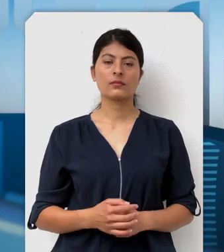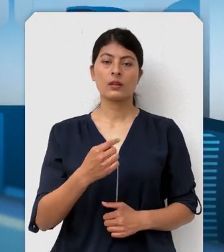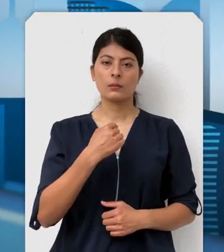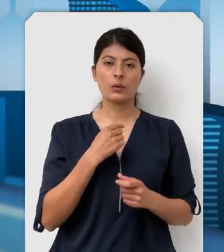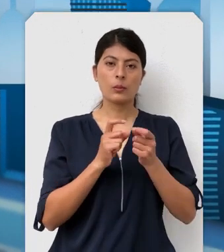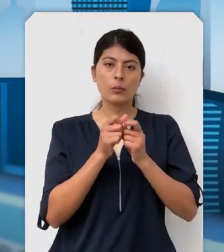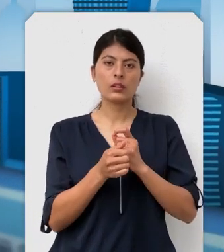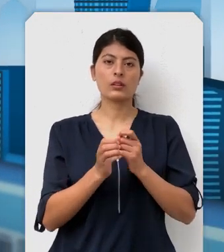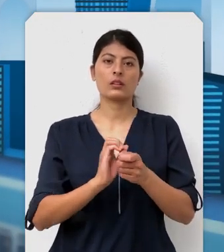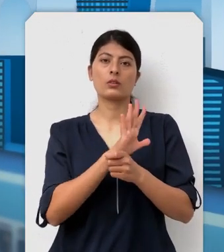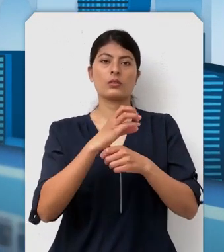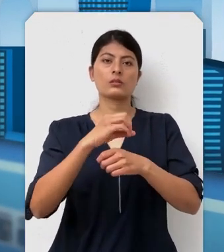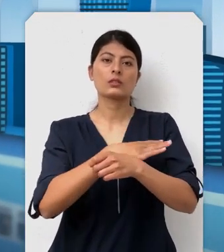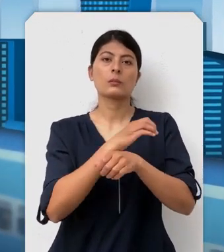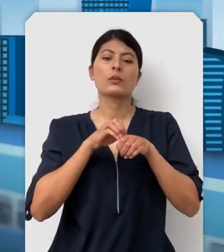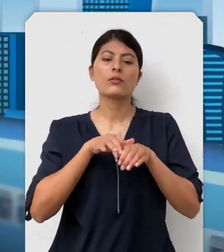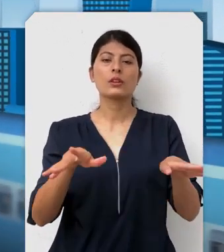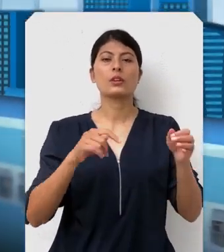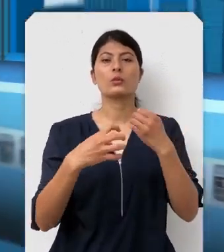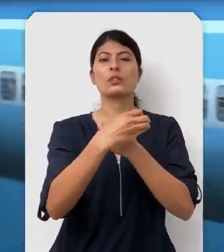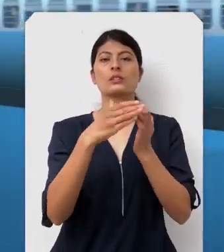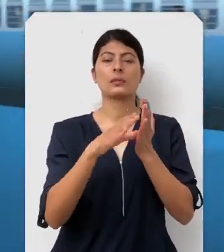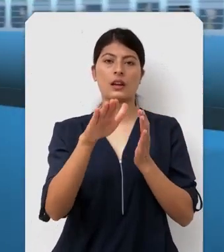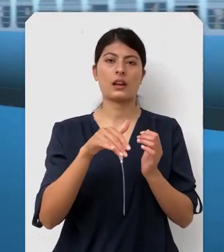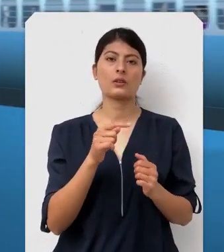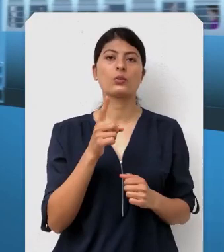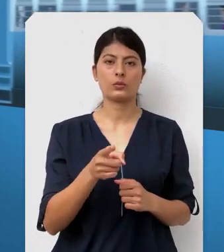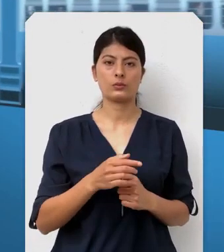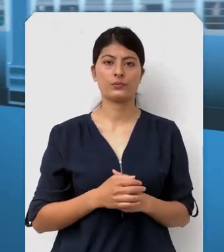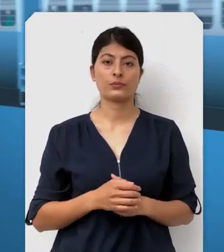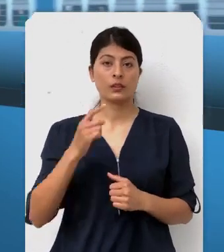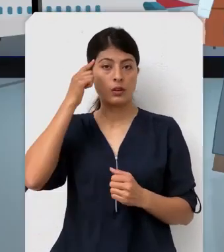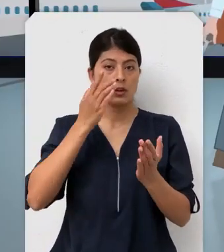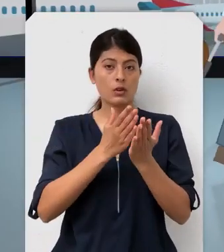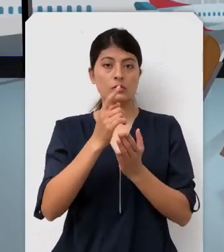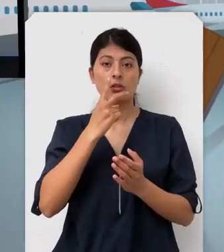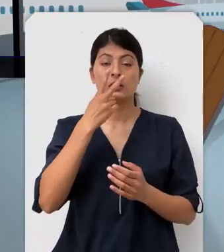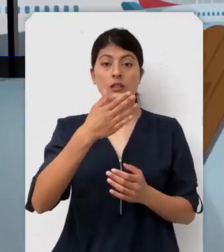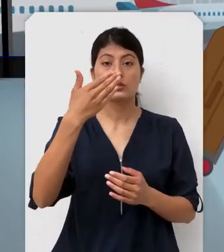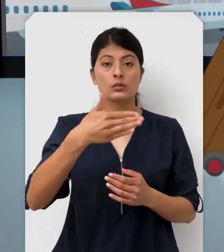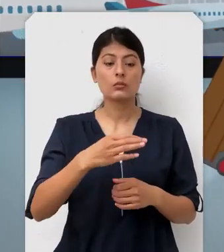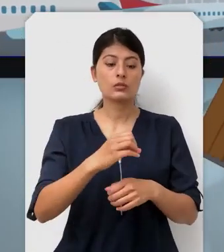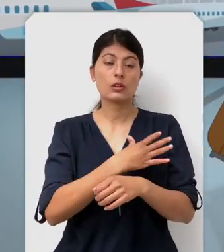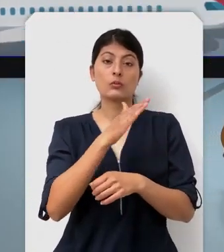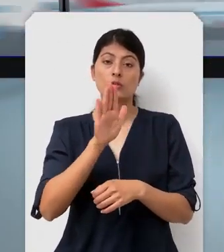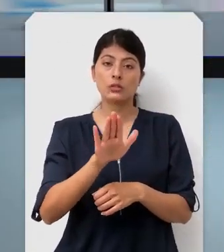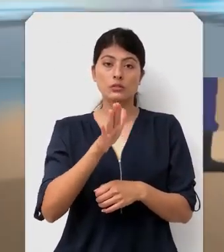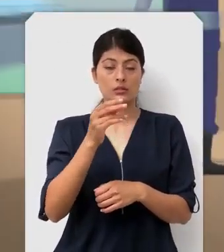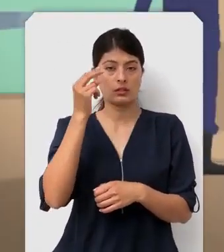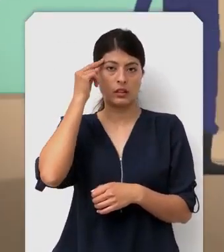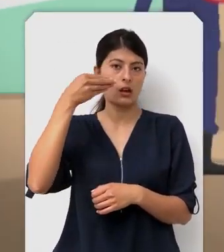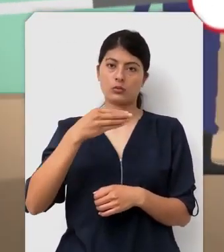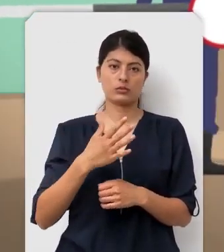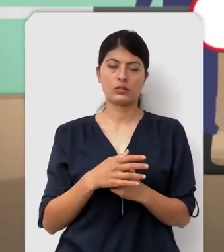जी नक्थी निजक कोविड 19 संक्रमण फैले ज्याचुङ्गु देश ल्याहा वैगु ख लक्षण खने मधुतल्ले संक्रमण जु मजु सी दै